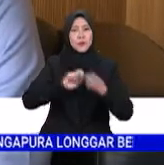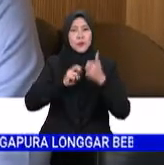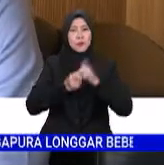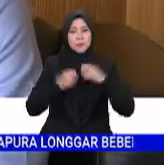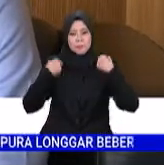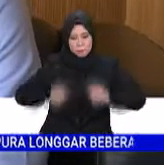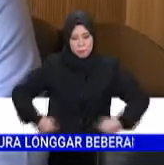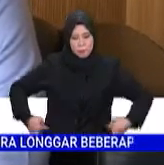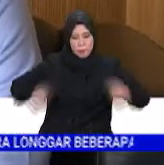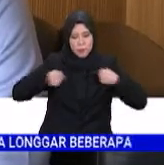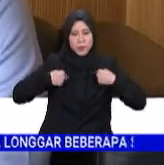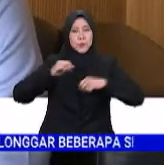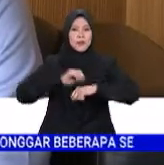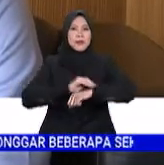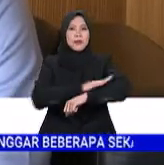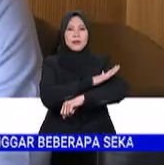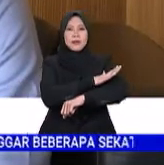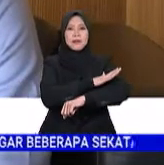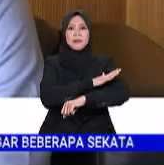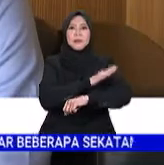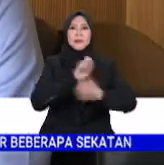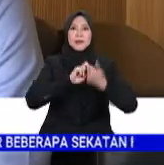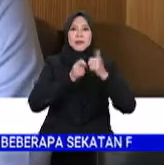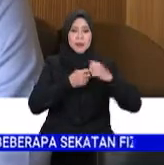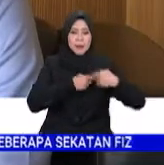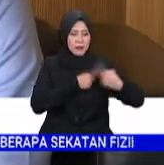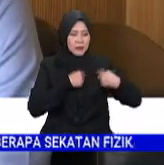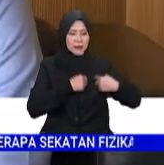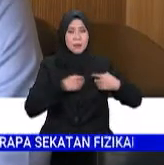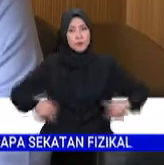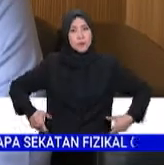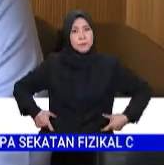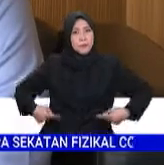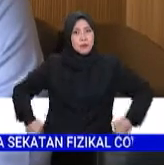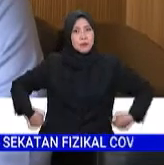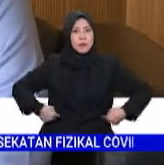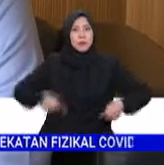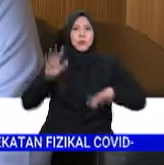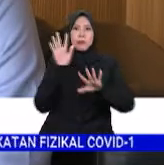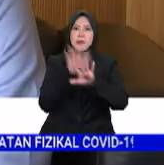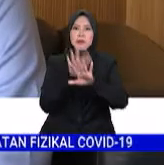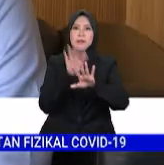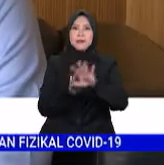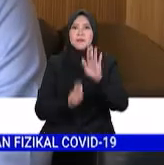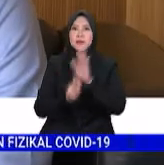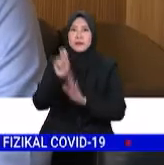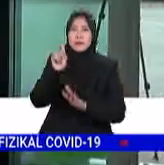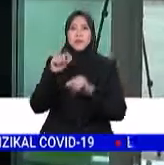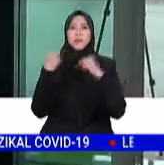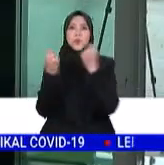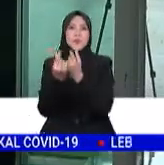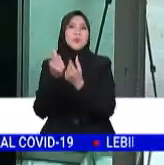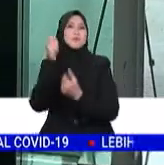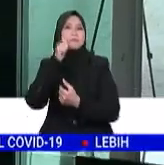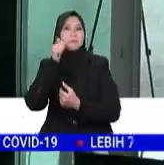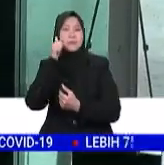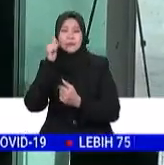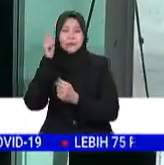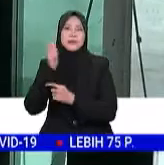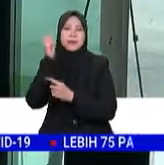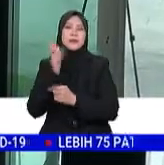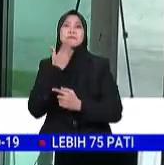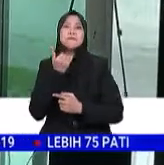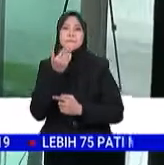paru-paru, kanser, masalah hati dan buah pinggang juga lebih tinggi di kalangan pesakit diabetes. Sementara